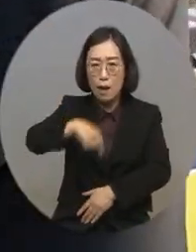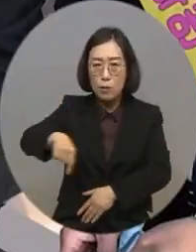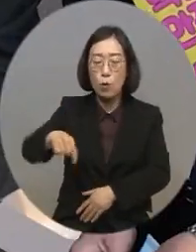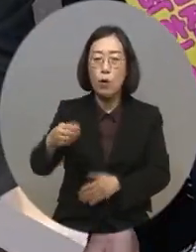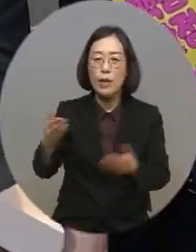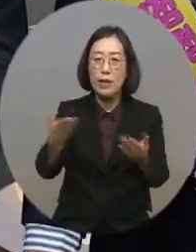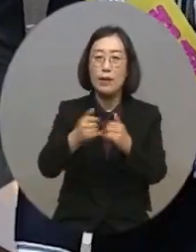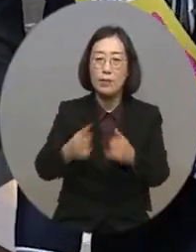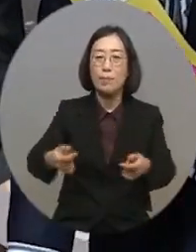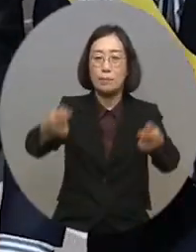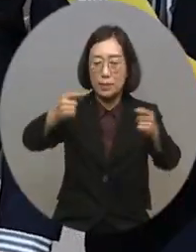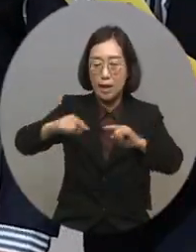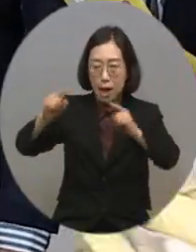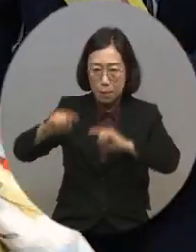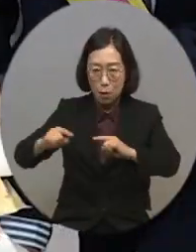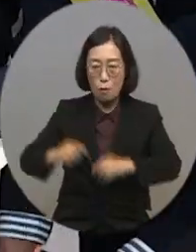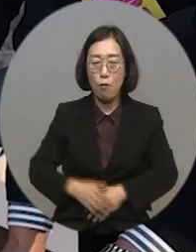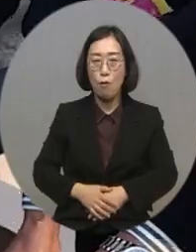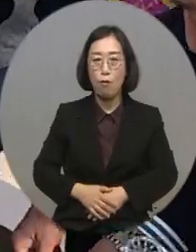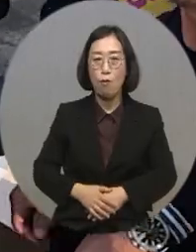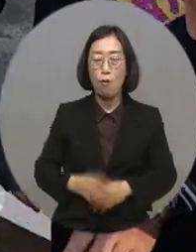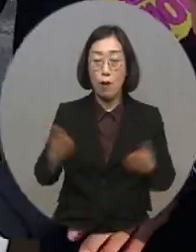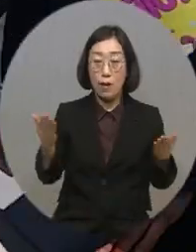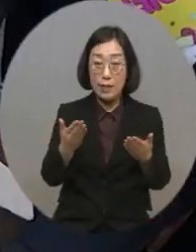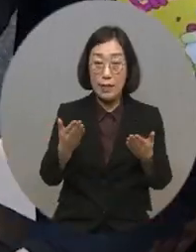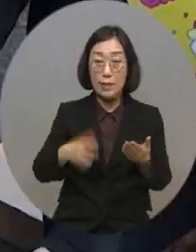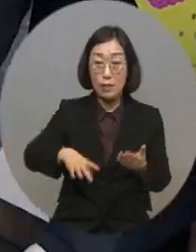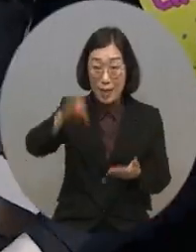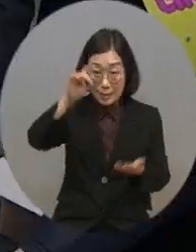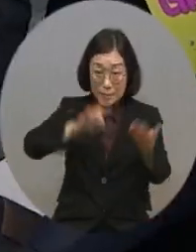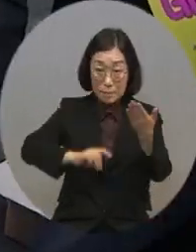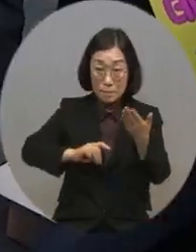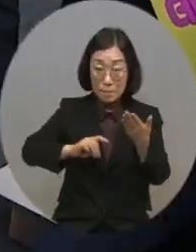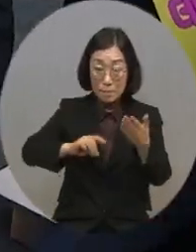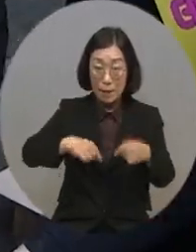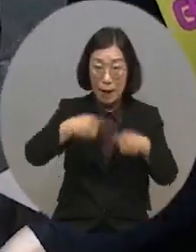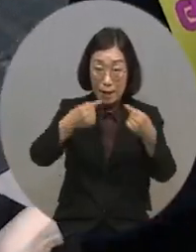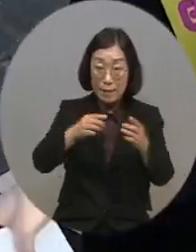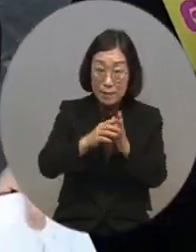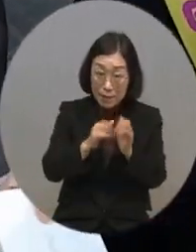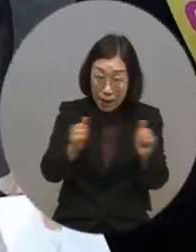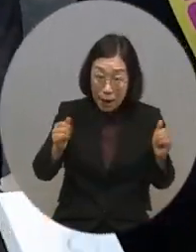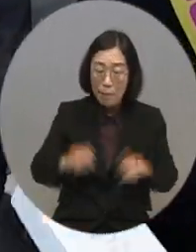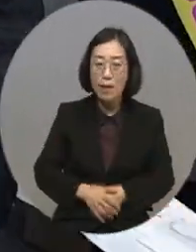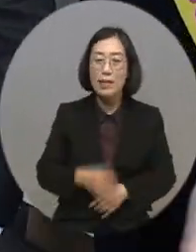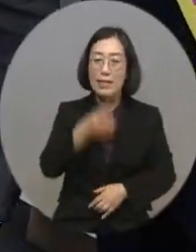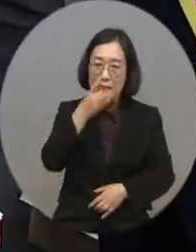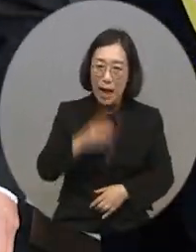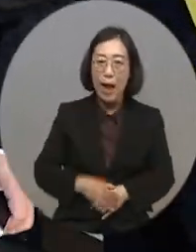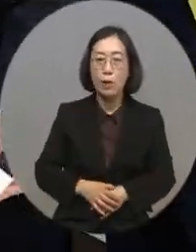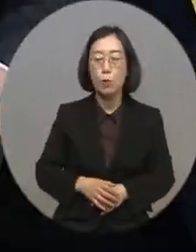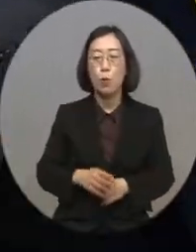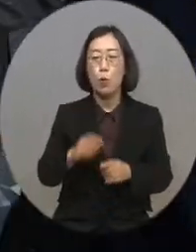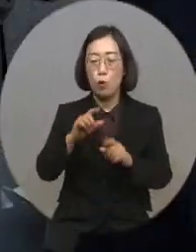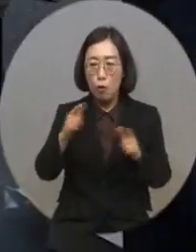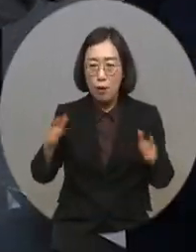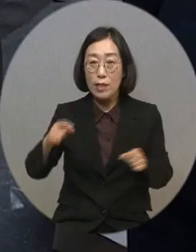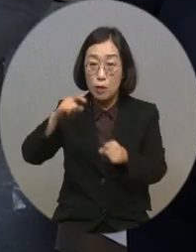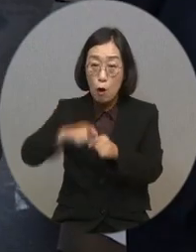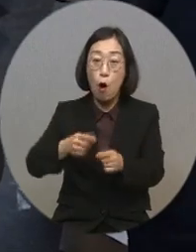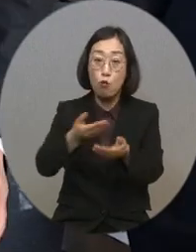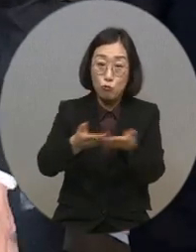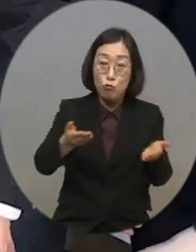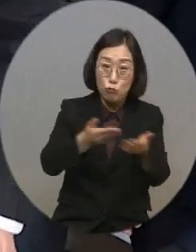등이 참여했습니다. 출근하는 도청 직원에게 백설기 떡과 쌀 가공 제품을 나눠주고